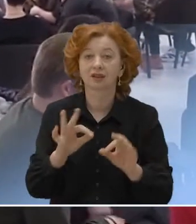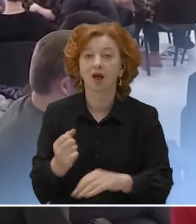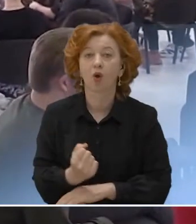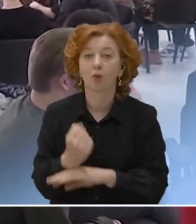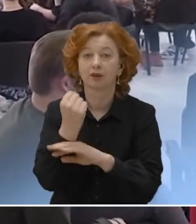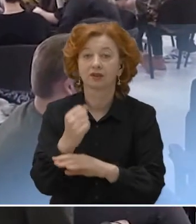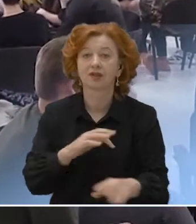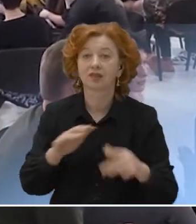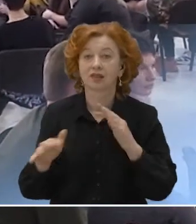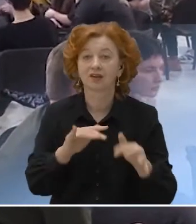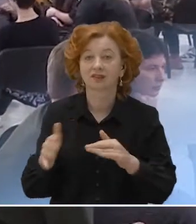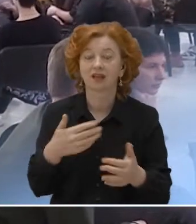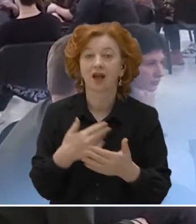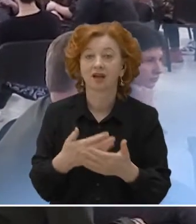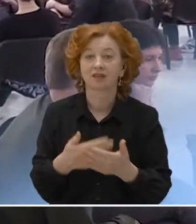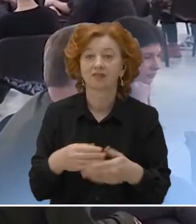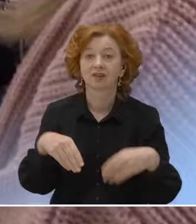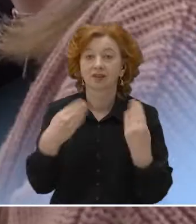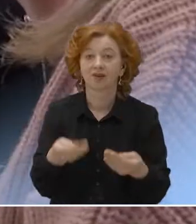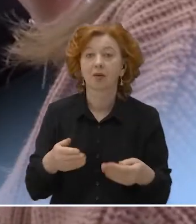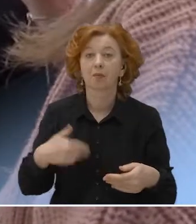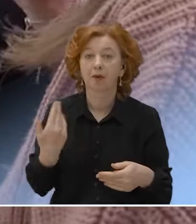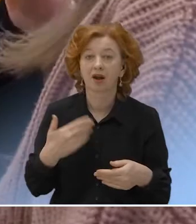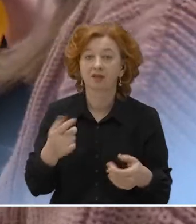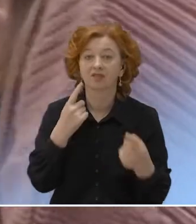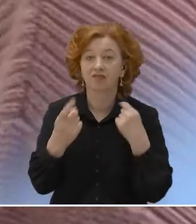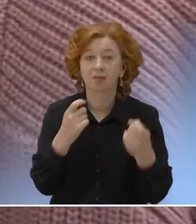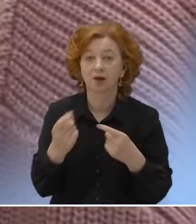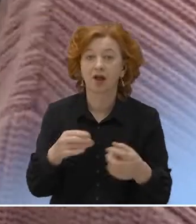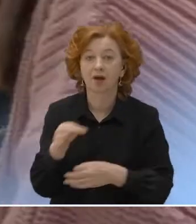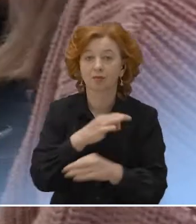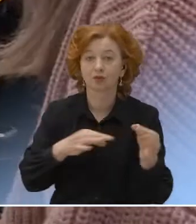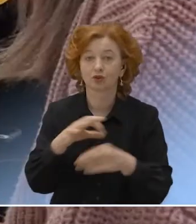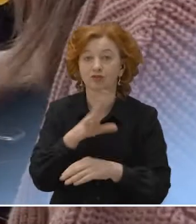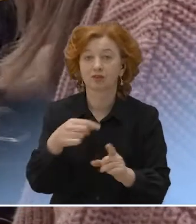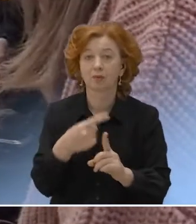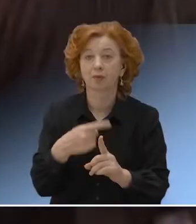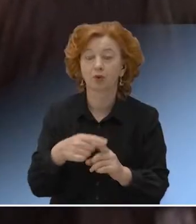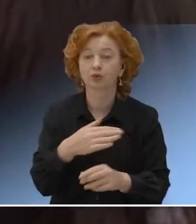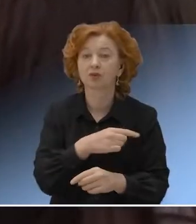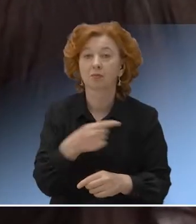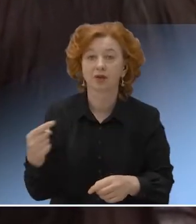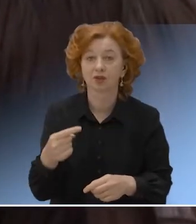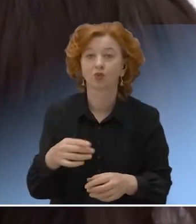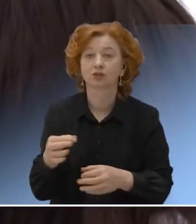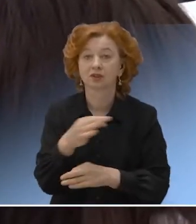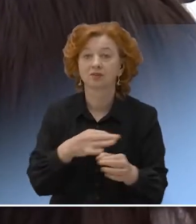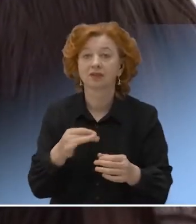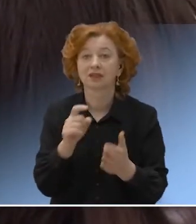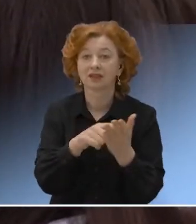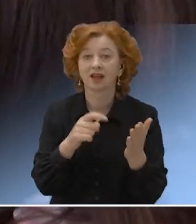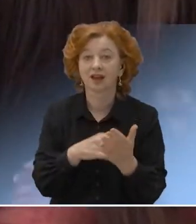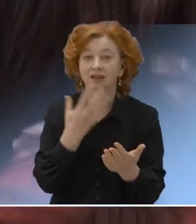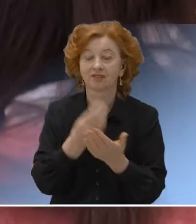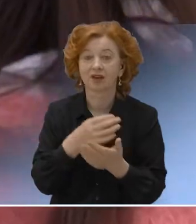рассказали о поддержках деловых инициатив молодежи, давали полезную и важную информацию, обсуждали все плюсы и минусы этой отрасли, а также